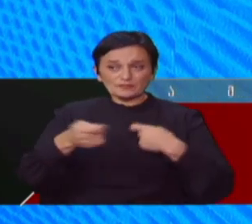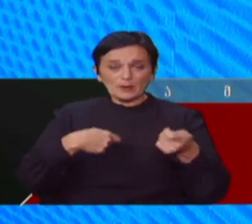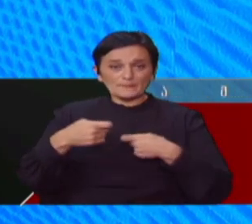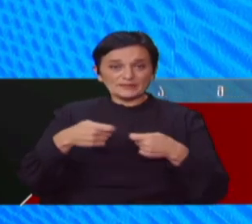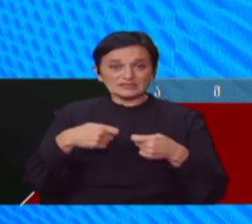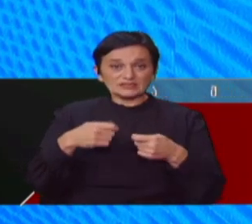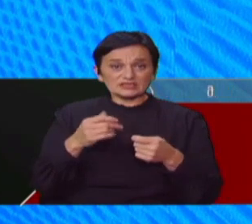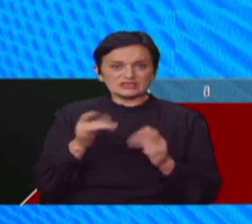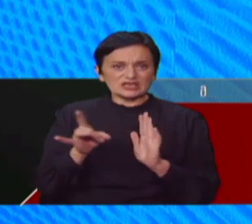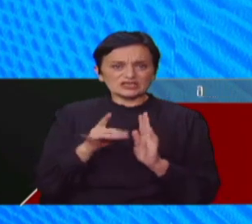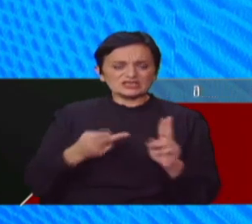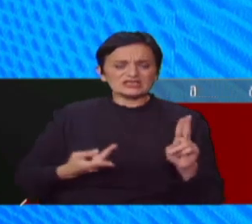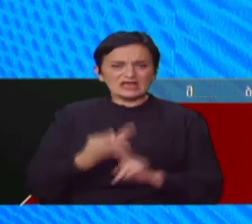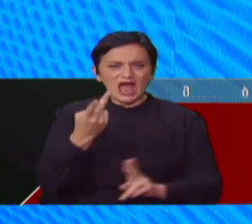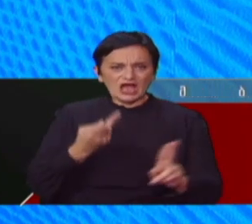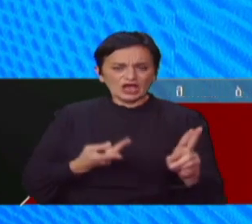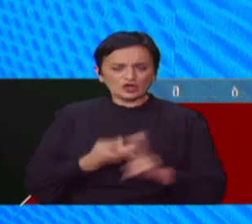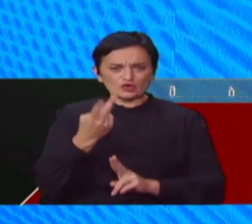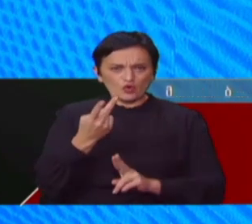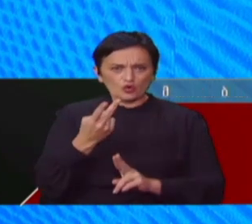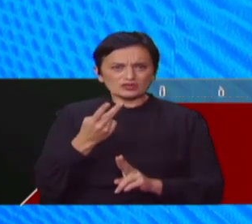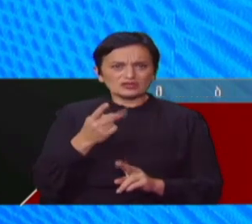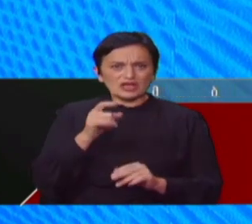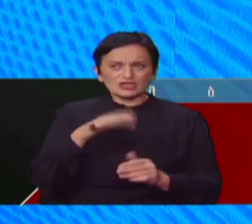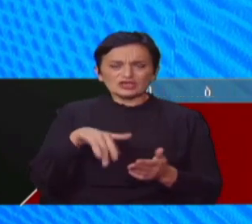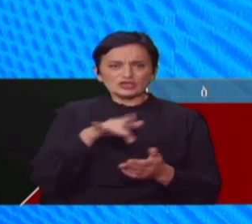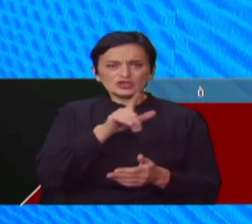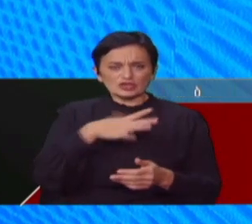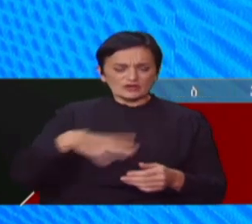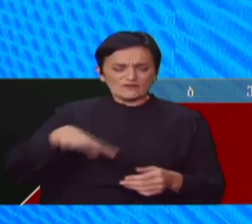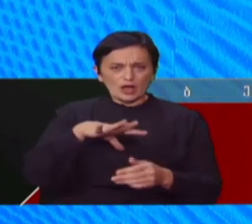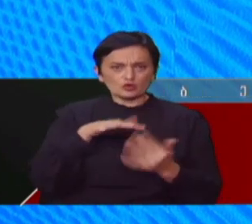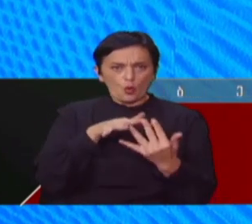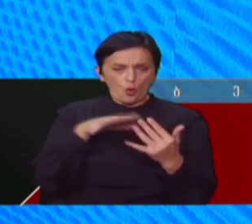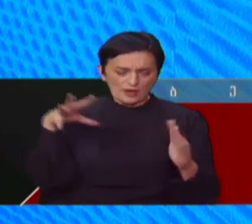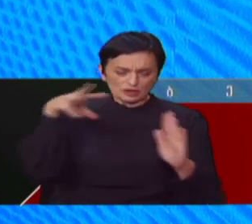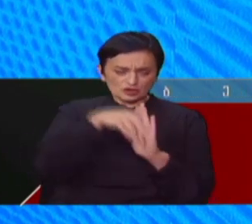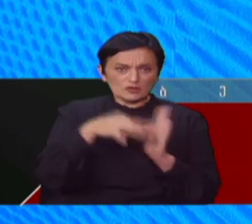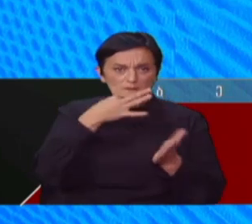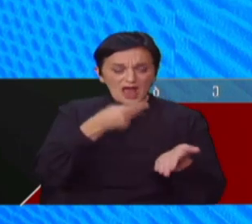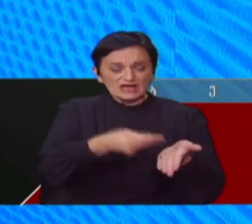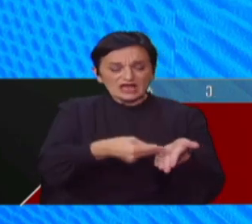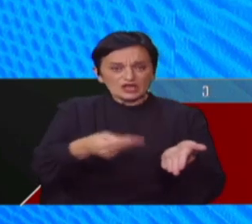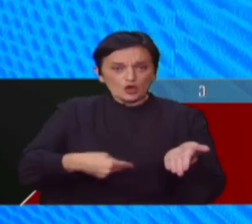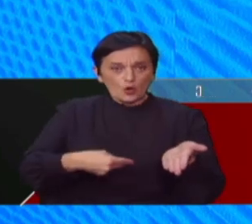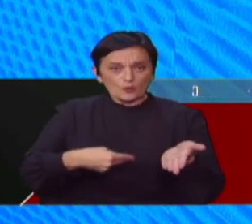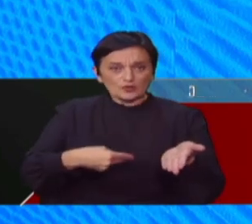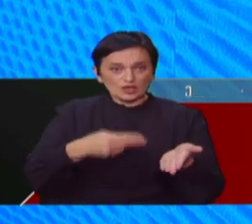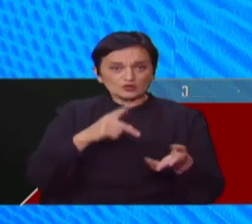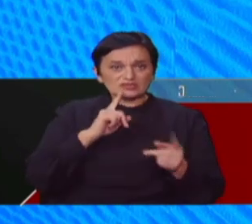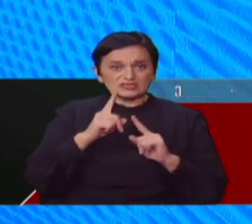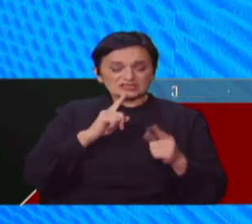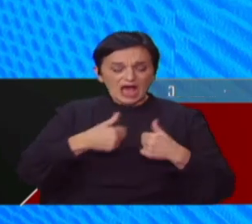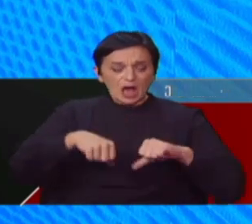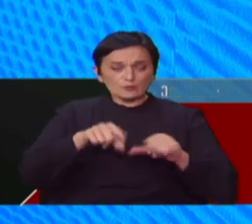რეკეტი, 10,000-ობით ბიზნესმენი გაძარცვეს, ქვეყანა ჩართეს ომში და მერე ხელი მოაწერეს საბჭოს რეზოლუცია,